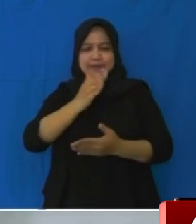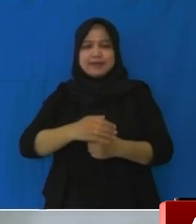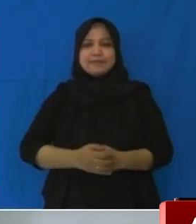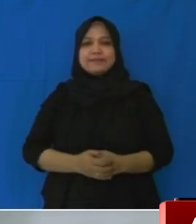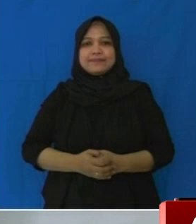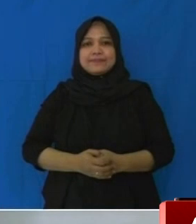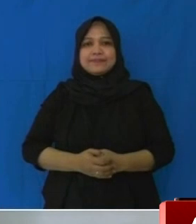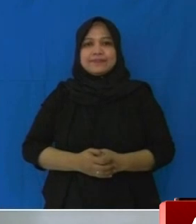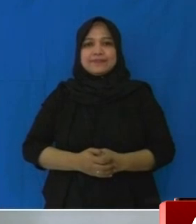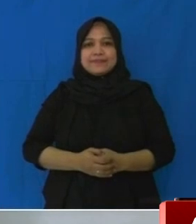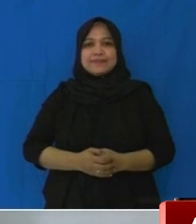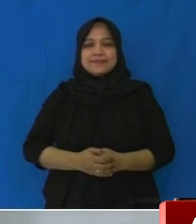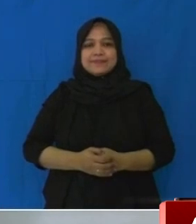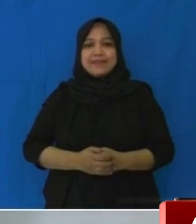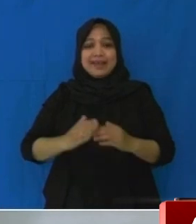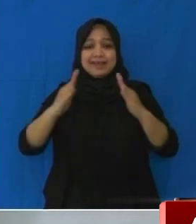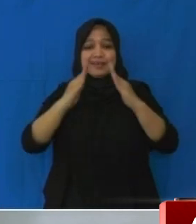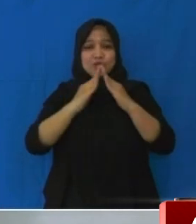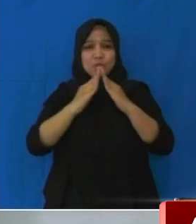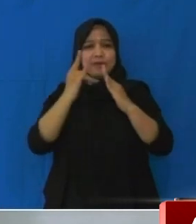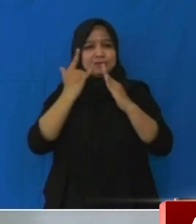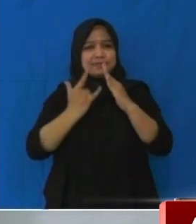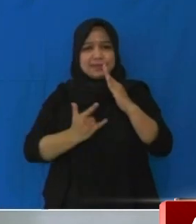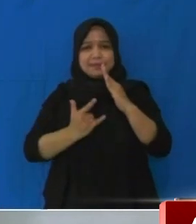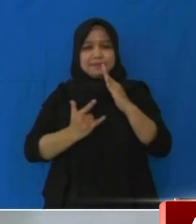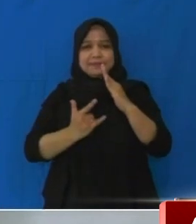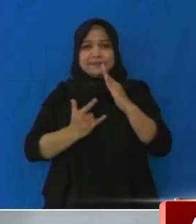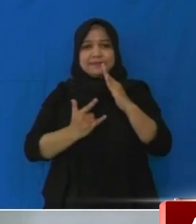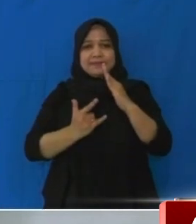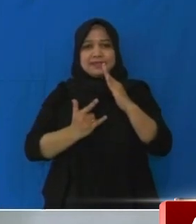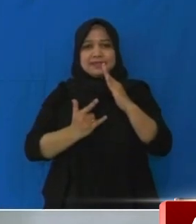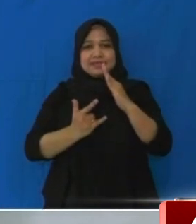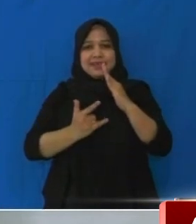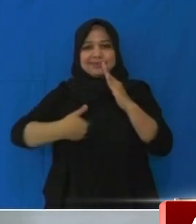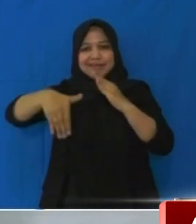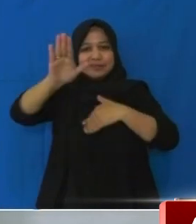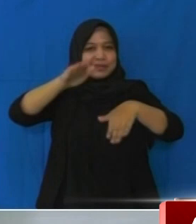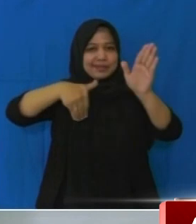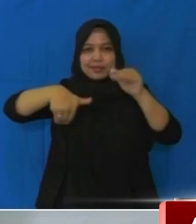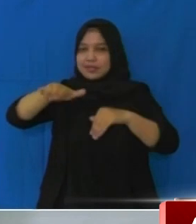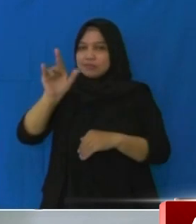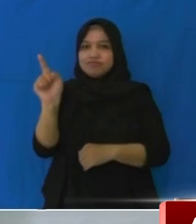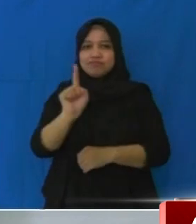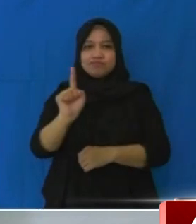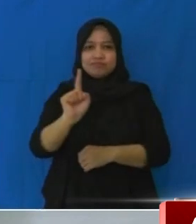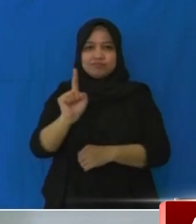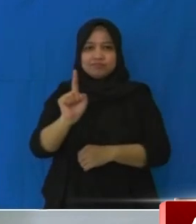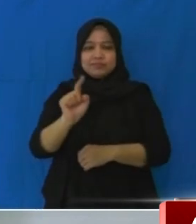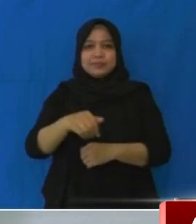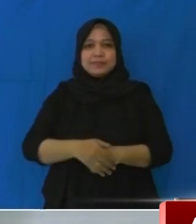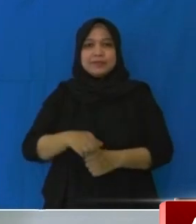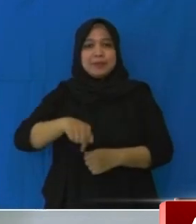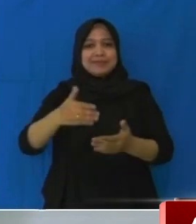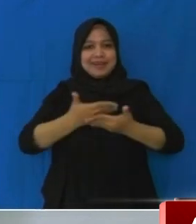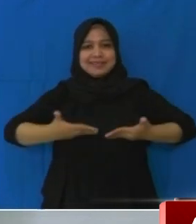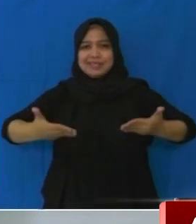untuk tetap berada di rumah dan tidak melakukan bepergian kemanapun dalam situasi